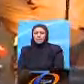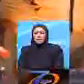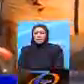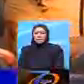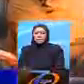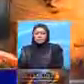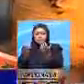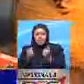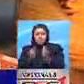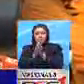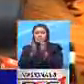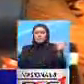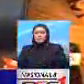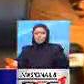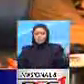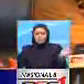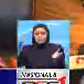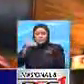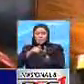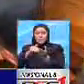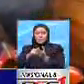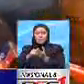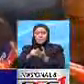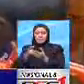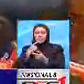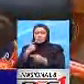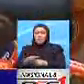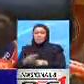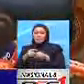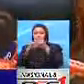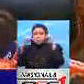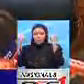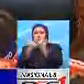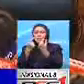Nak memperluaskan lagi pool atlet pelapis kita.